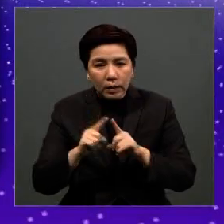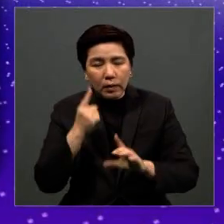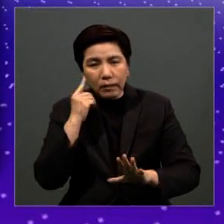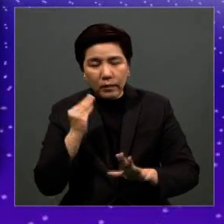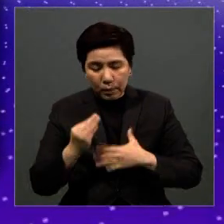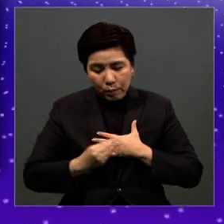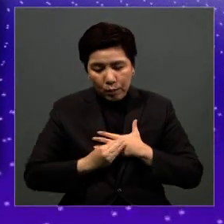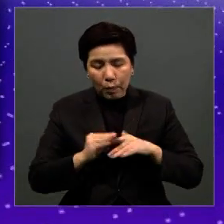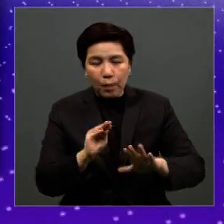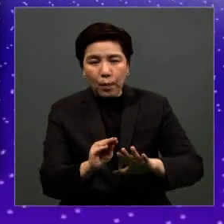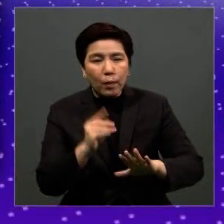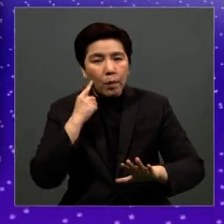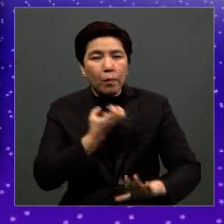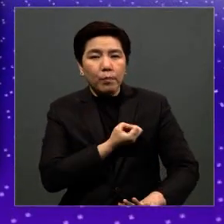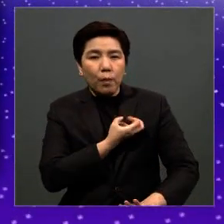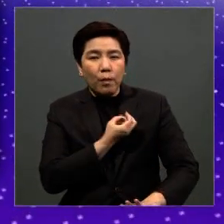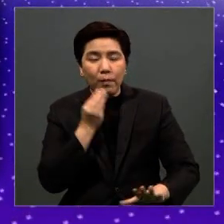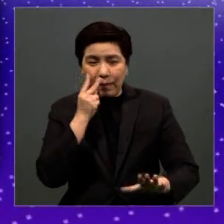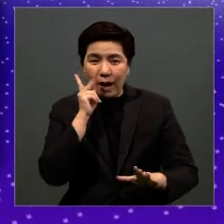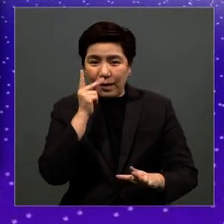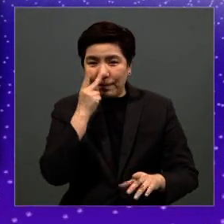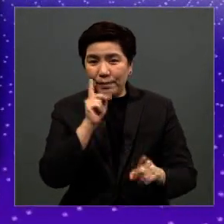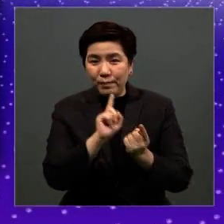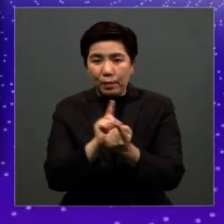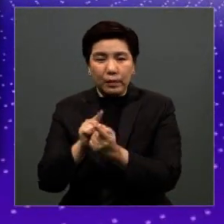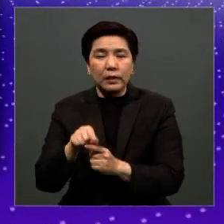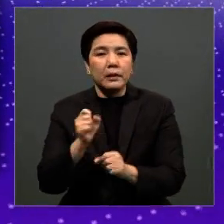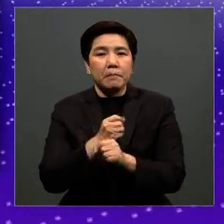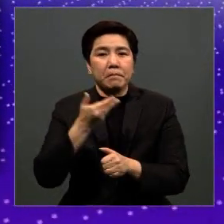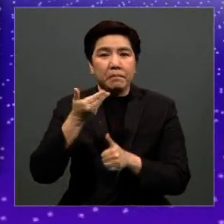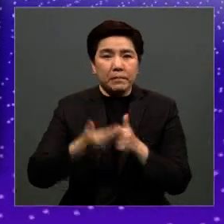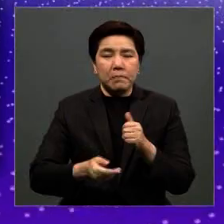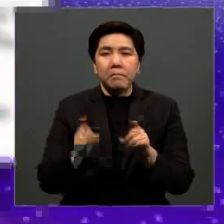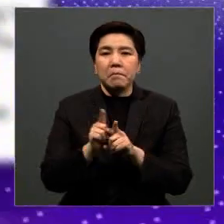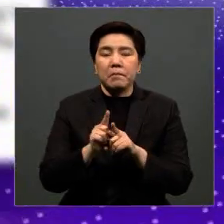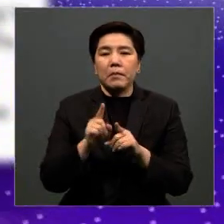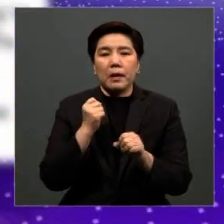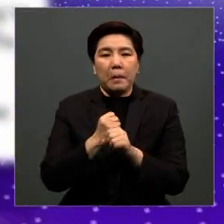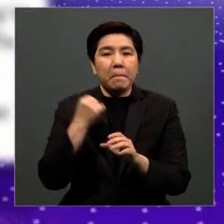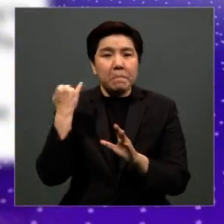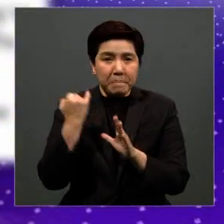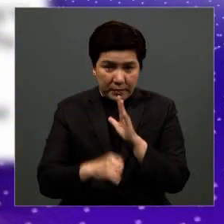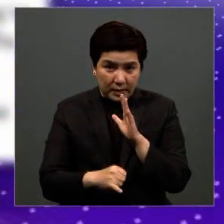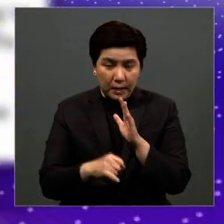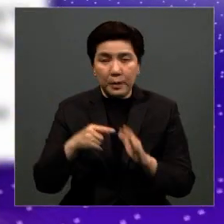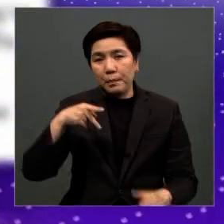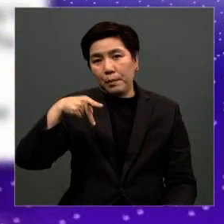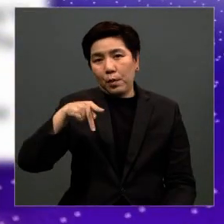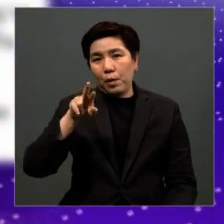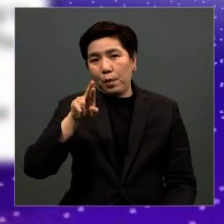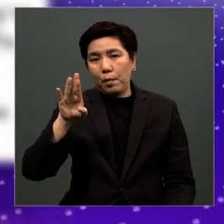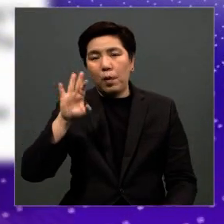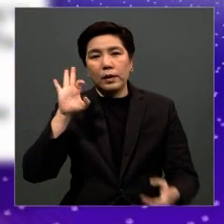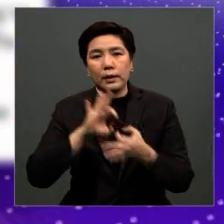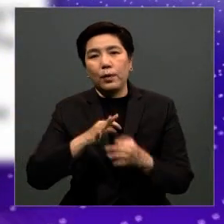ฐานานุรูปกฏในสื่อเนี่ยการกระทำทั้งหลายเข้าข่ายการกระทำความผิดตามพรบวิชาชีพ